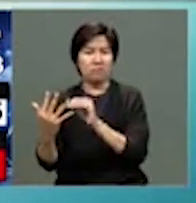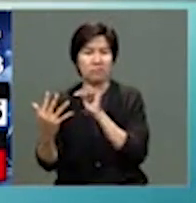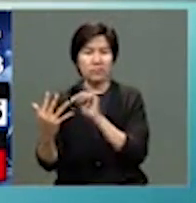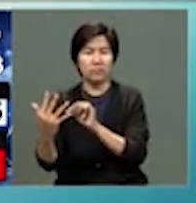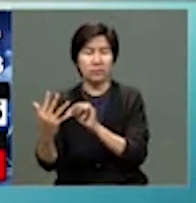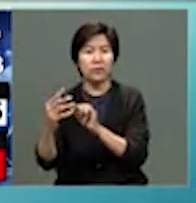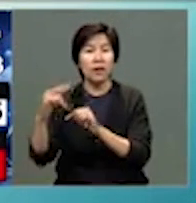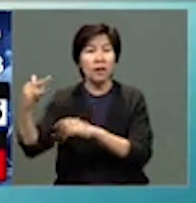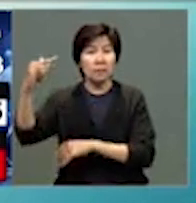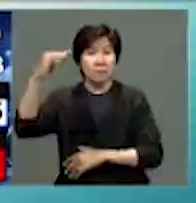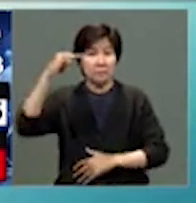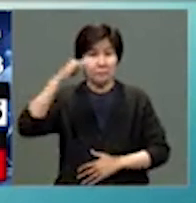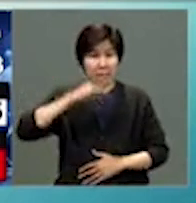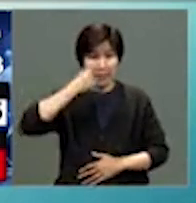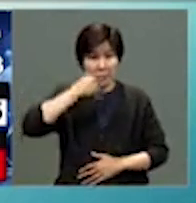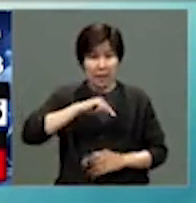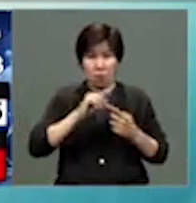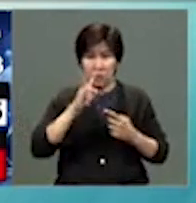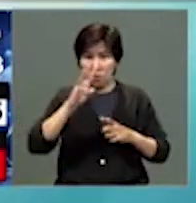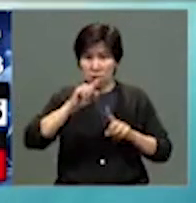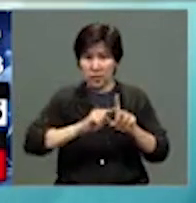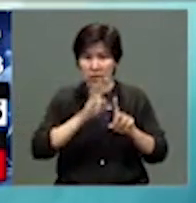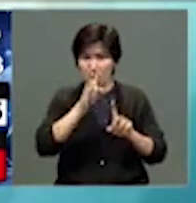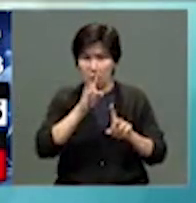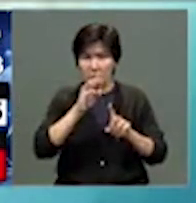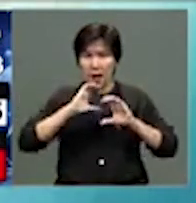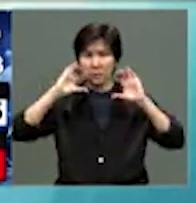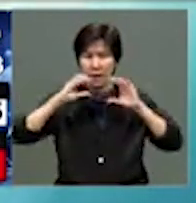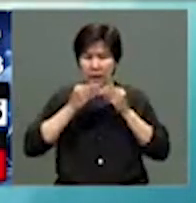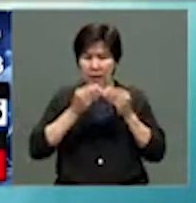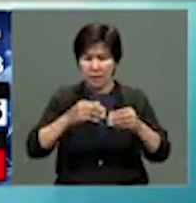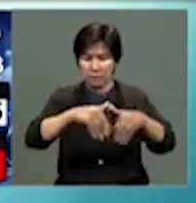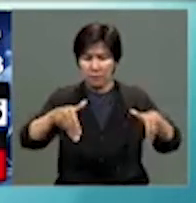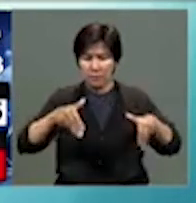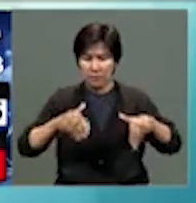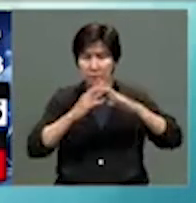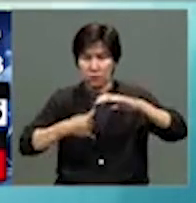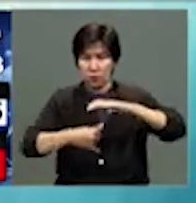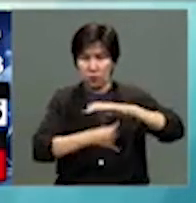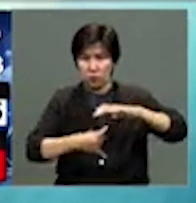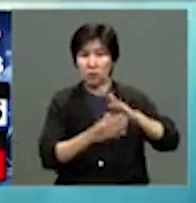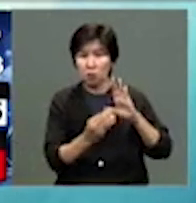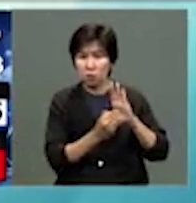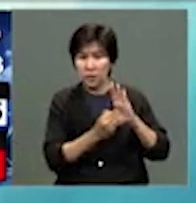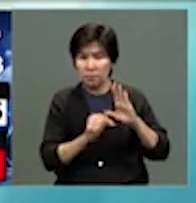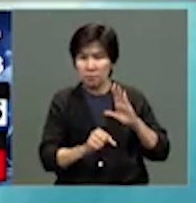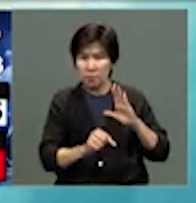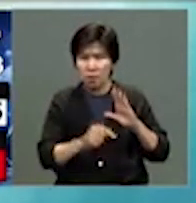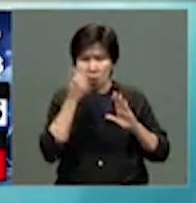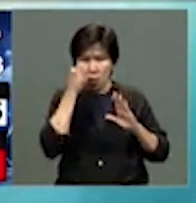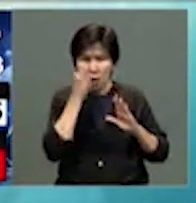คนซึ่งก็รวมสามีของผู้ป่วยด้วยเดินทางมาเมืองไทยวันที่6มิถุนายนเข้าพัก state quarantineที่กรุงเทพฯวันที่ 4